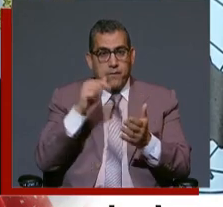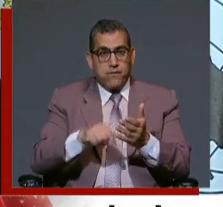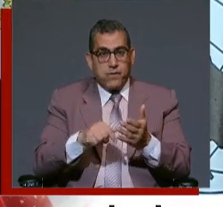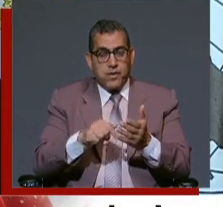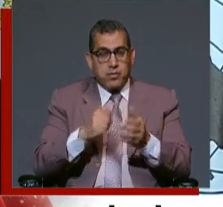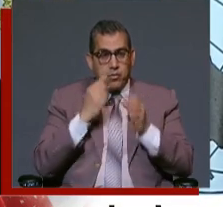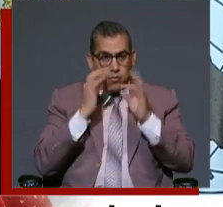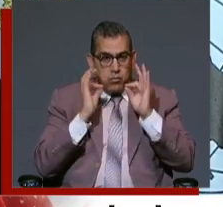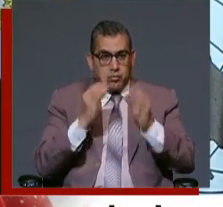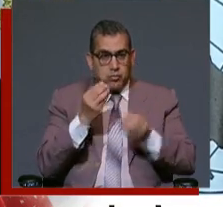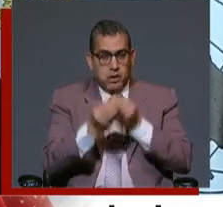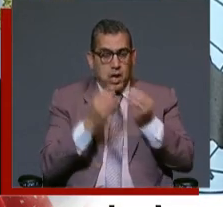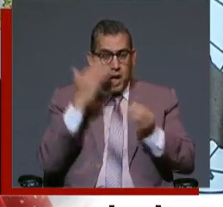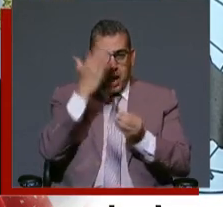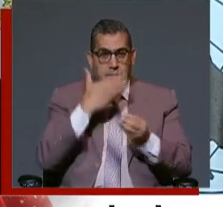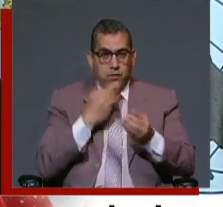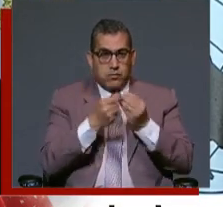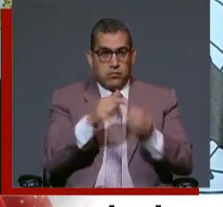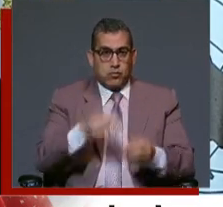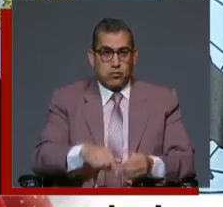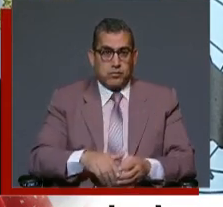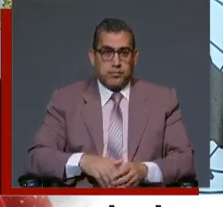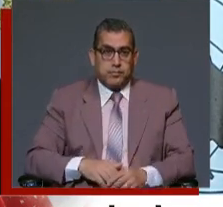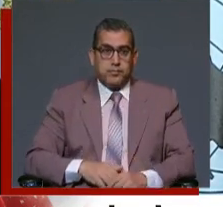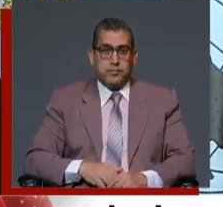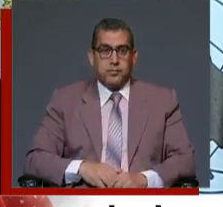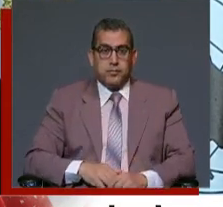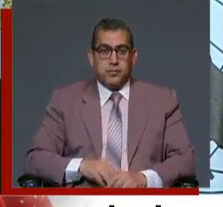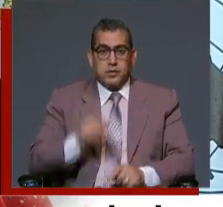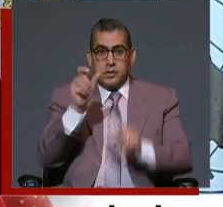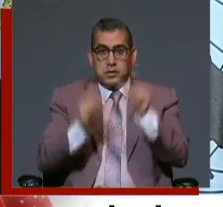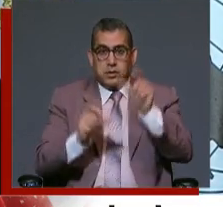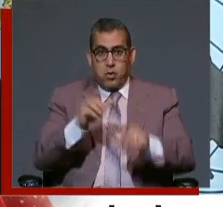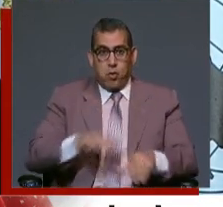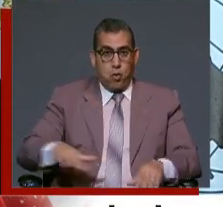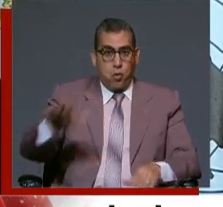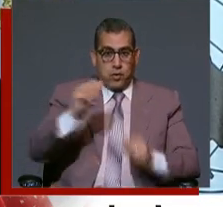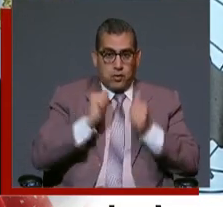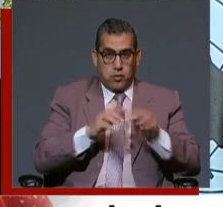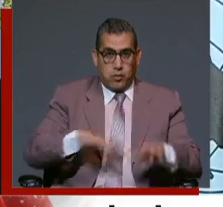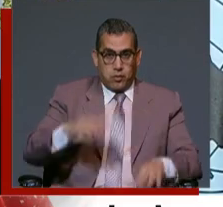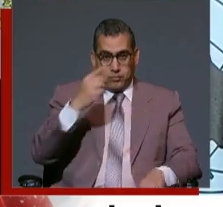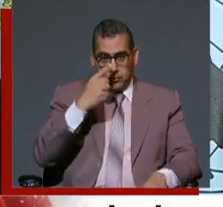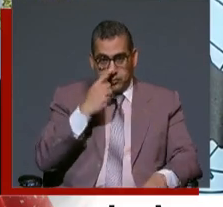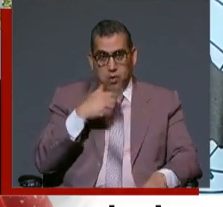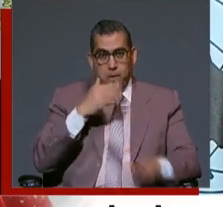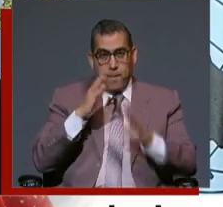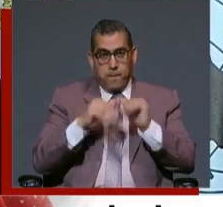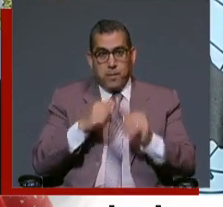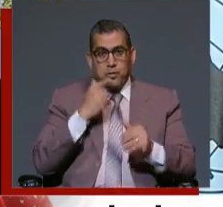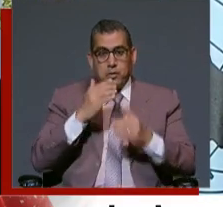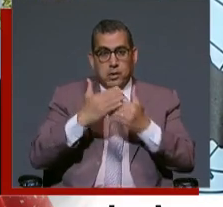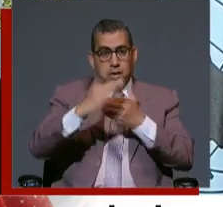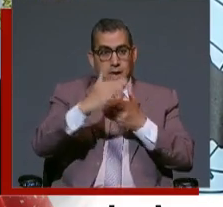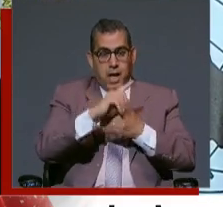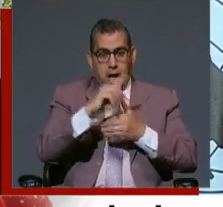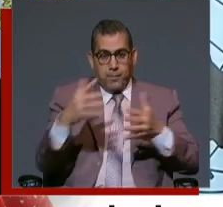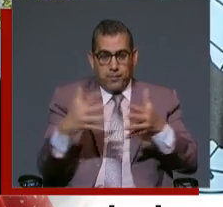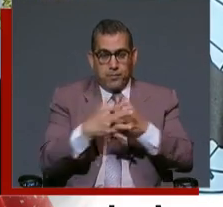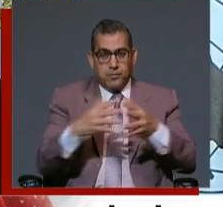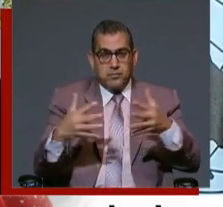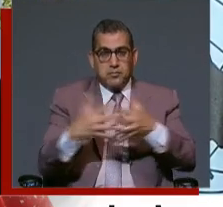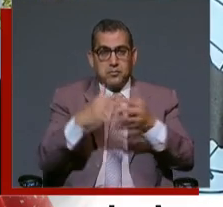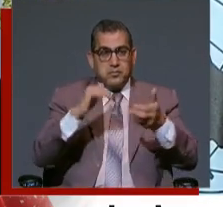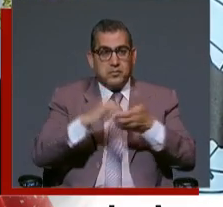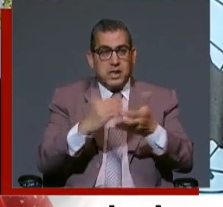المباشرة والتمويل منخفض التكلفة. السيدات والسادة الحضور الكرام، إن مصر جزء لا يتجزأ من تلك التفاعلات